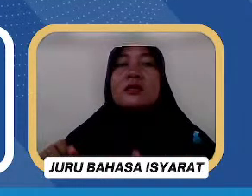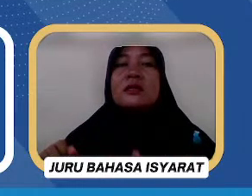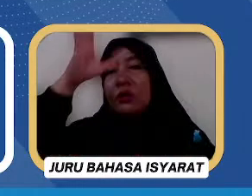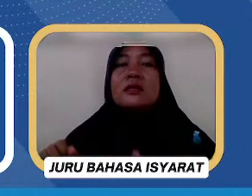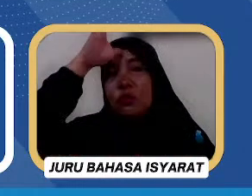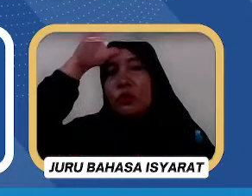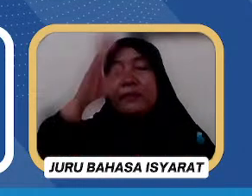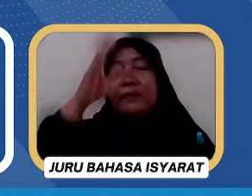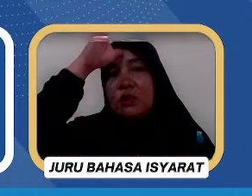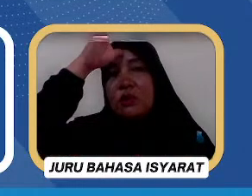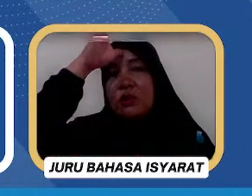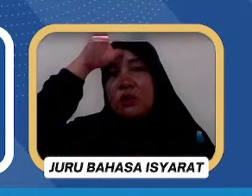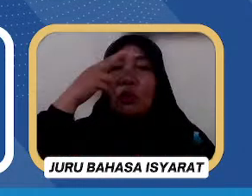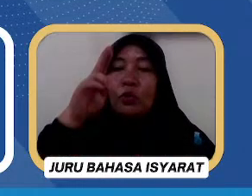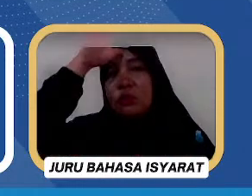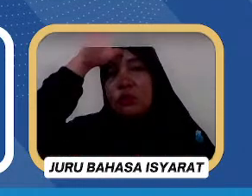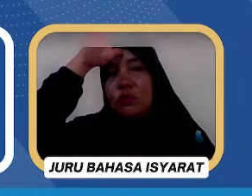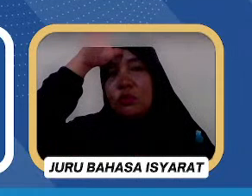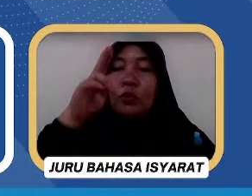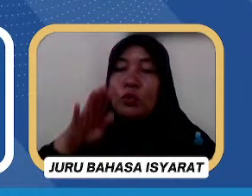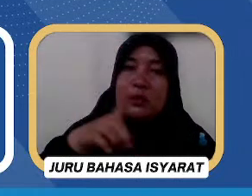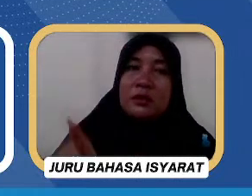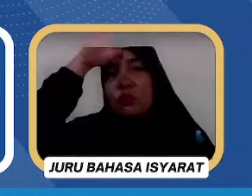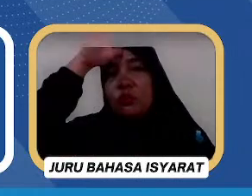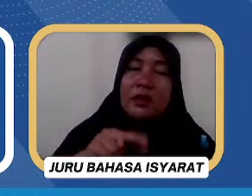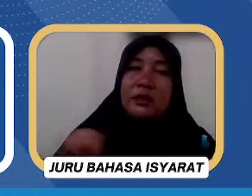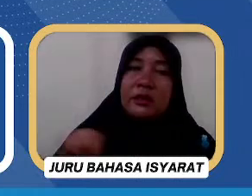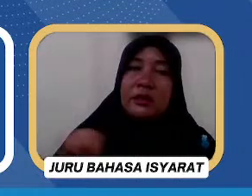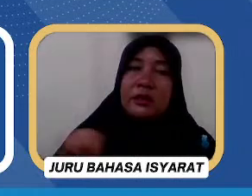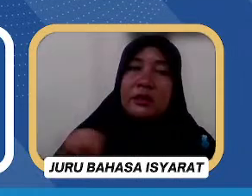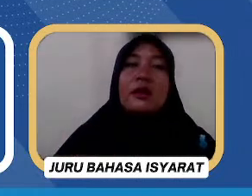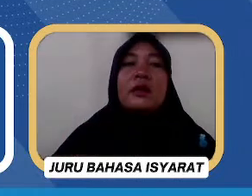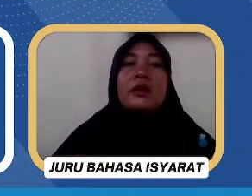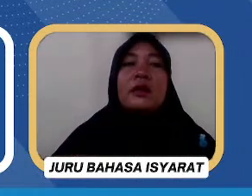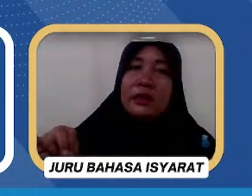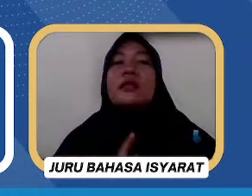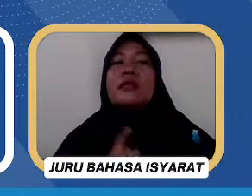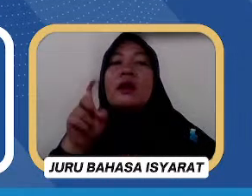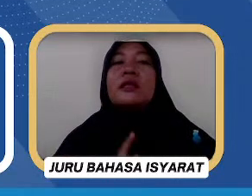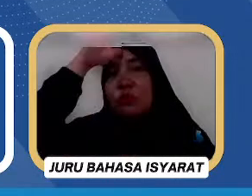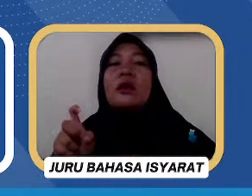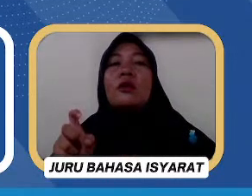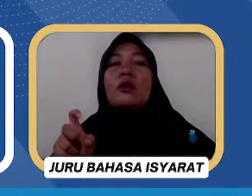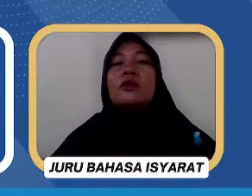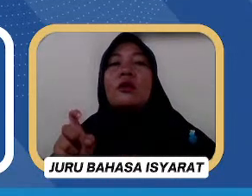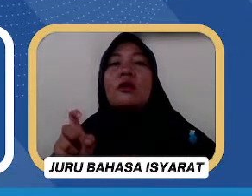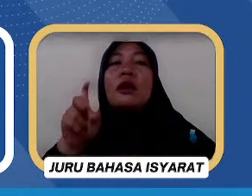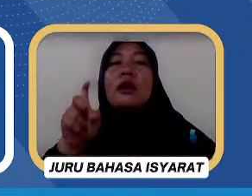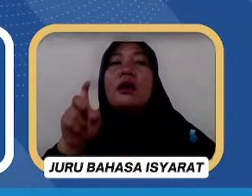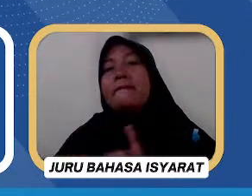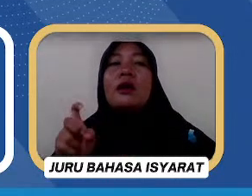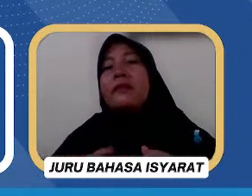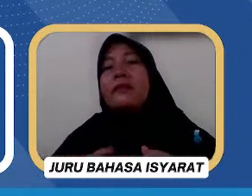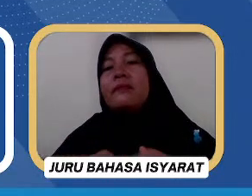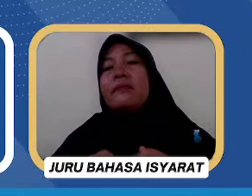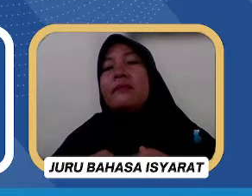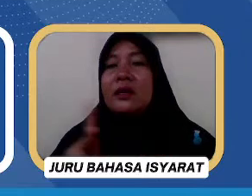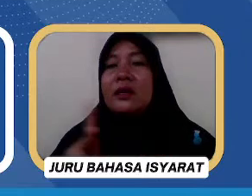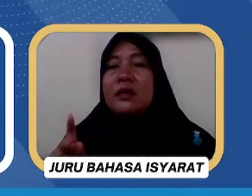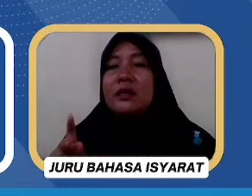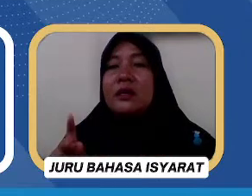untuk anak-anak kita semuanya harus memberikan sebuah pengajaran. Selain pengawasan, dengan pengajaran